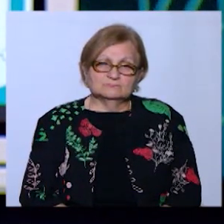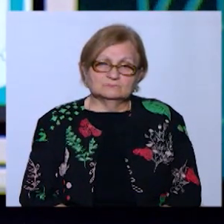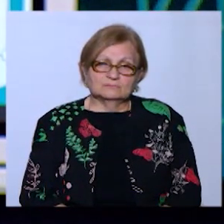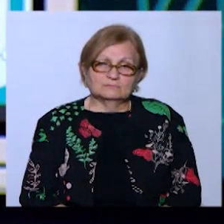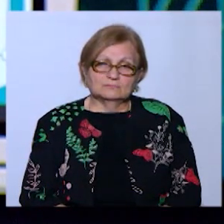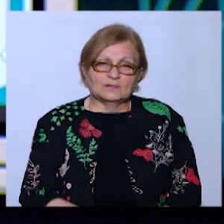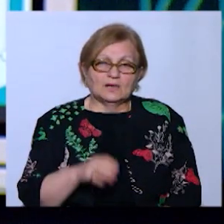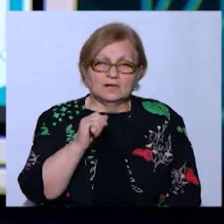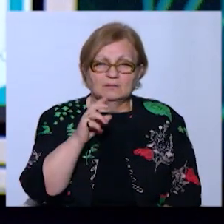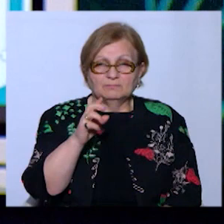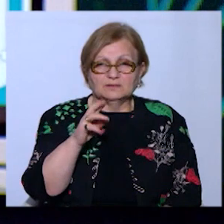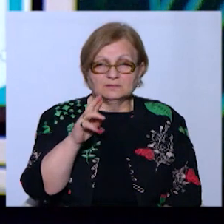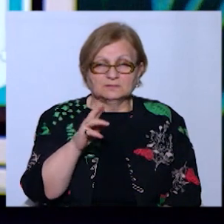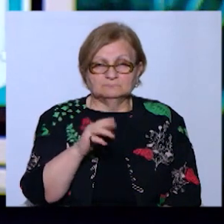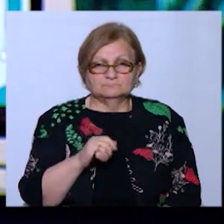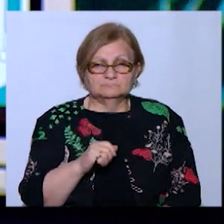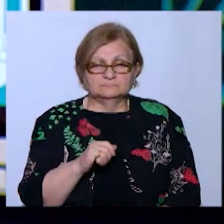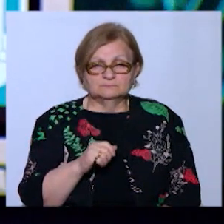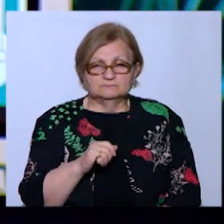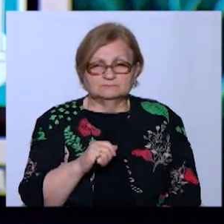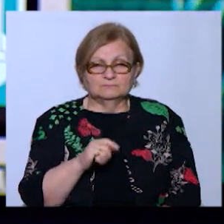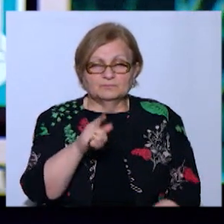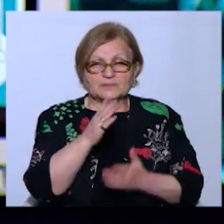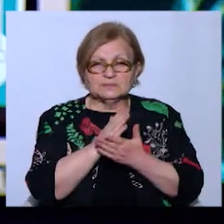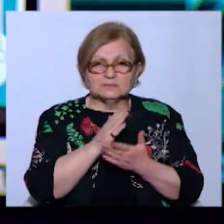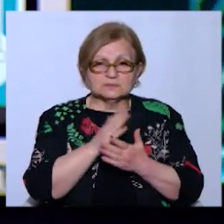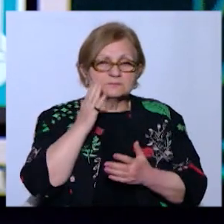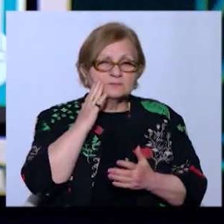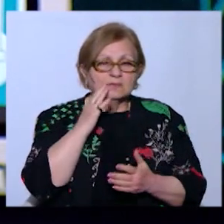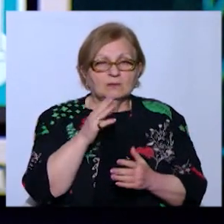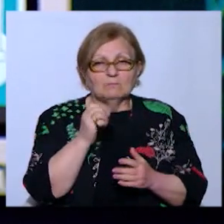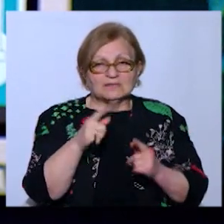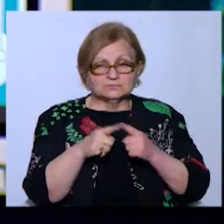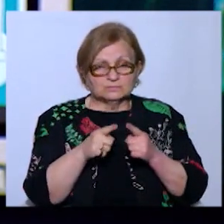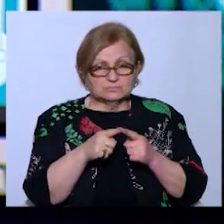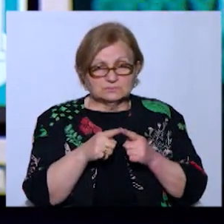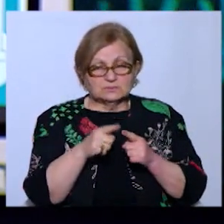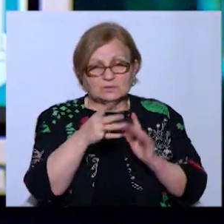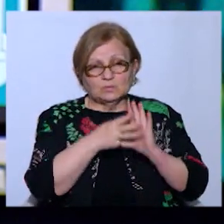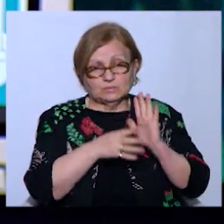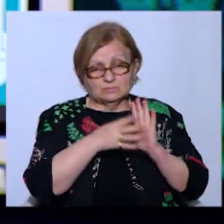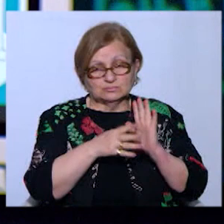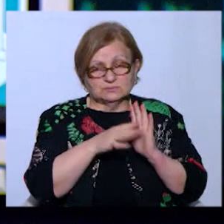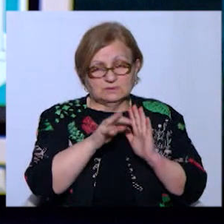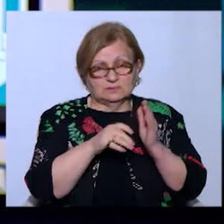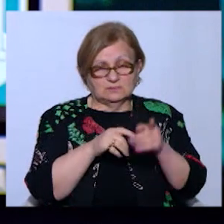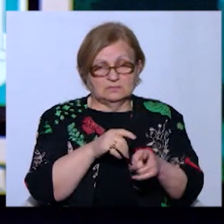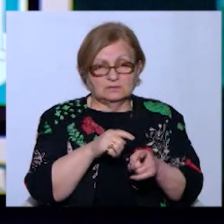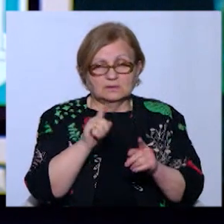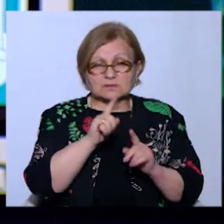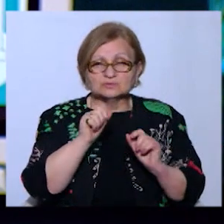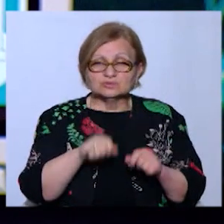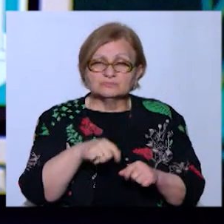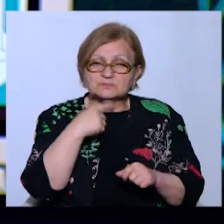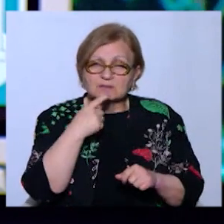ABD. სამკუთხედი ABD არის მართკუთხა სამკუთხედი. აი ეს ხო 90 გრადუსიანი კუთხეა. და ახლა რა